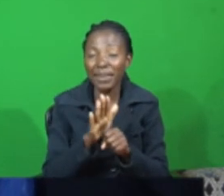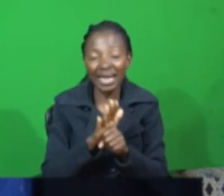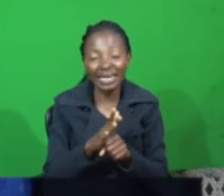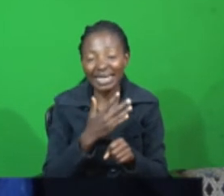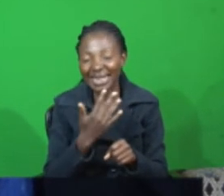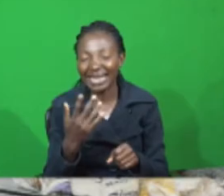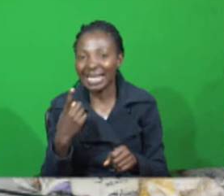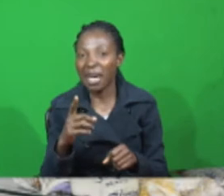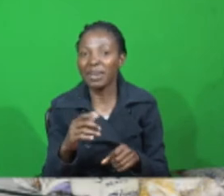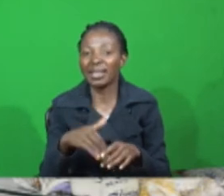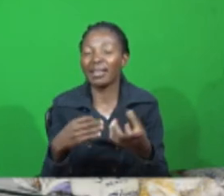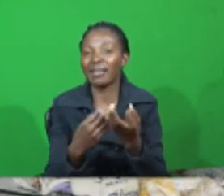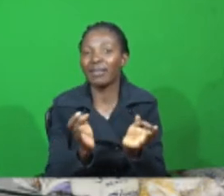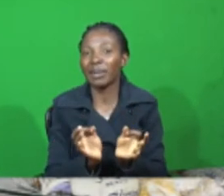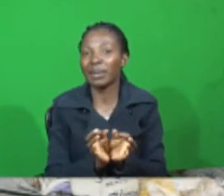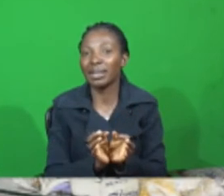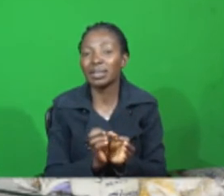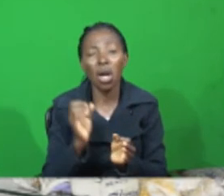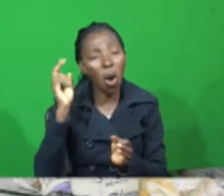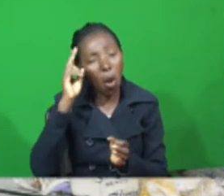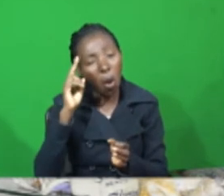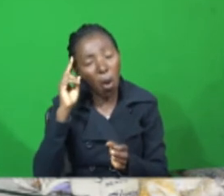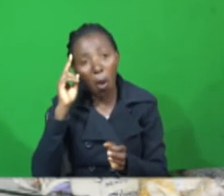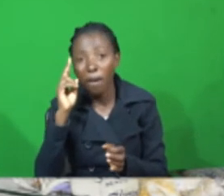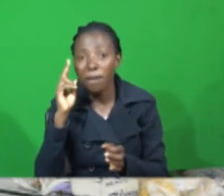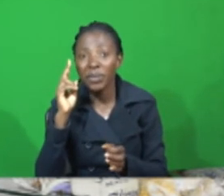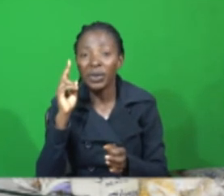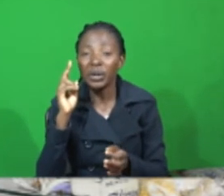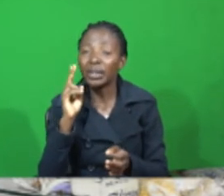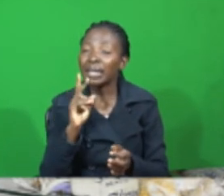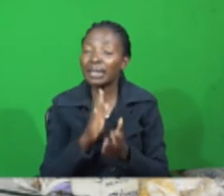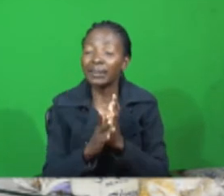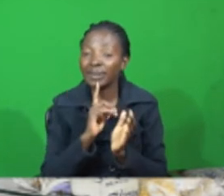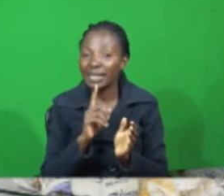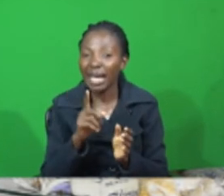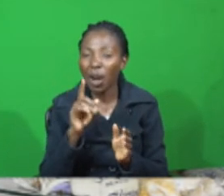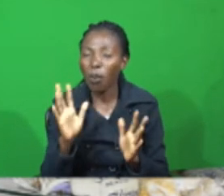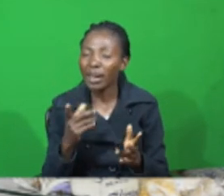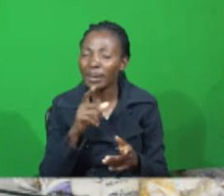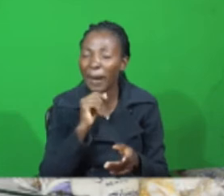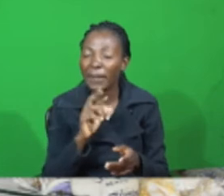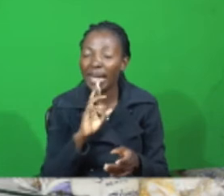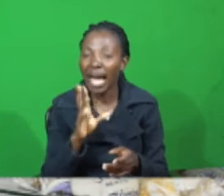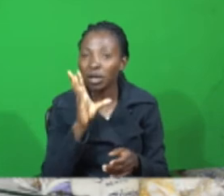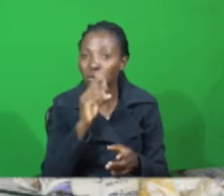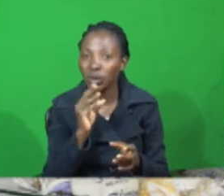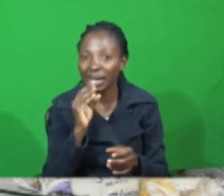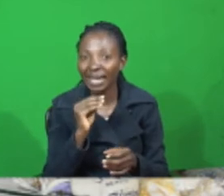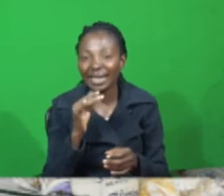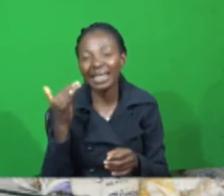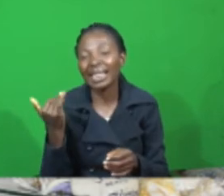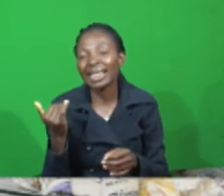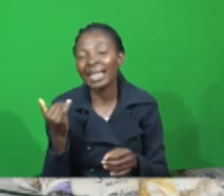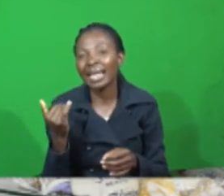zviri kuitika mukati medzimba imomo saka ihope vatereri vedu havasi kuita pfungwa yekuti varume nyaya yavari kutaura idai vaisiya vaita vadiki